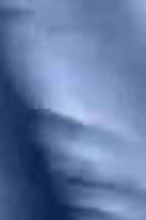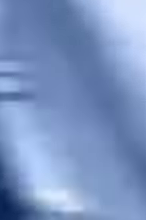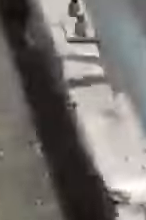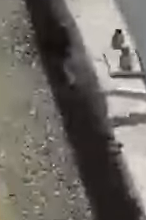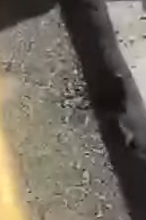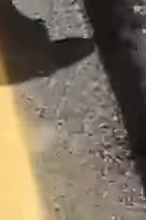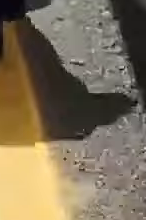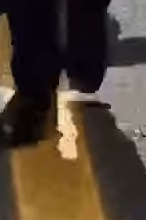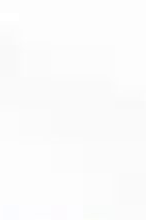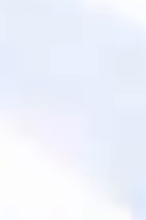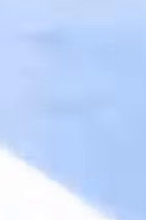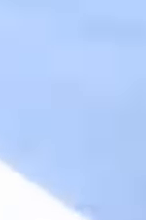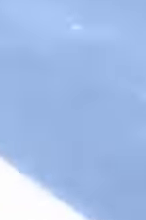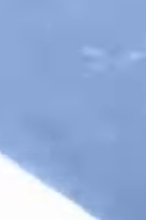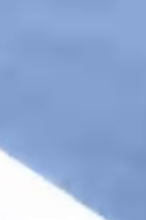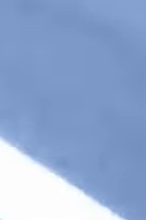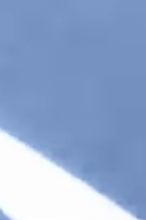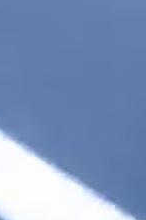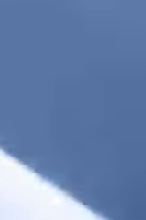Inferiore